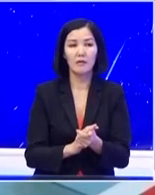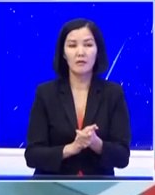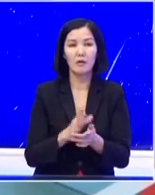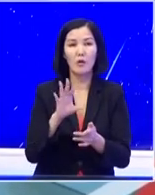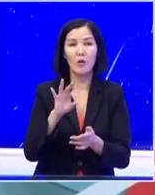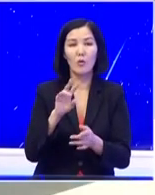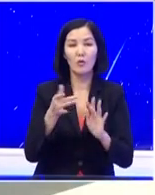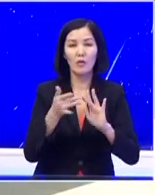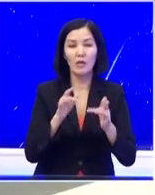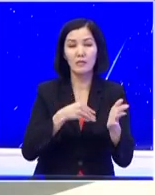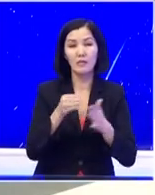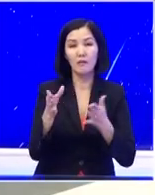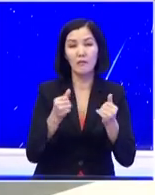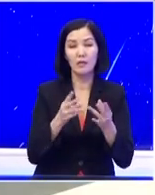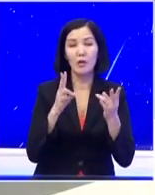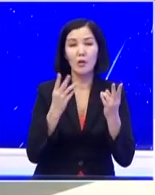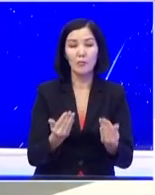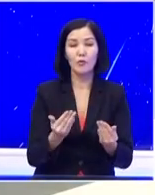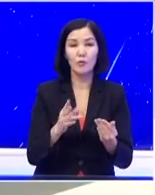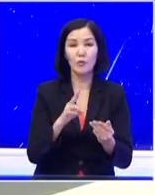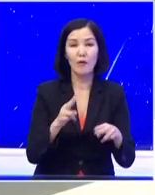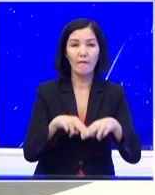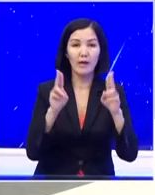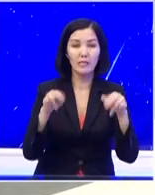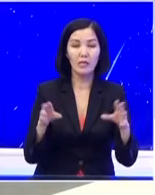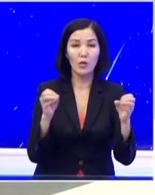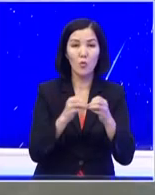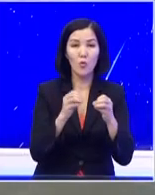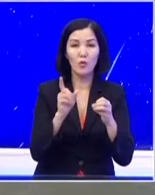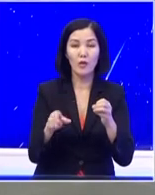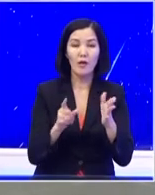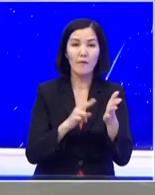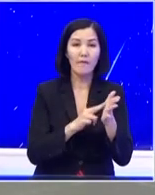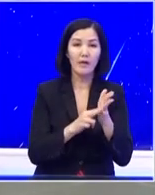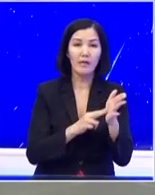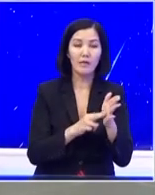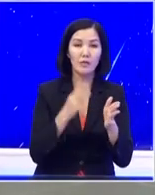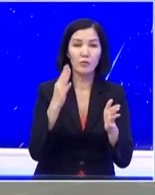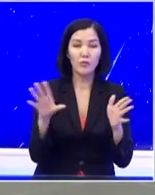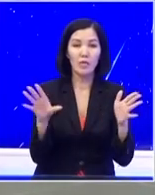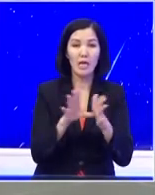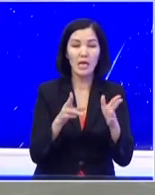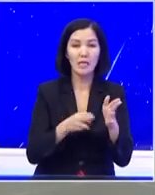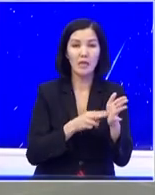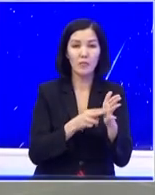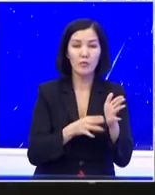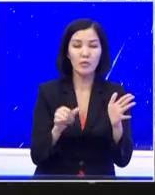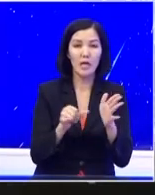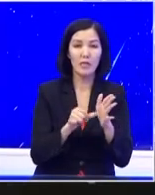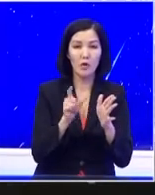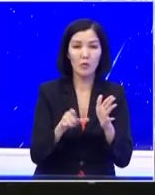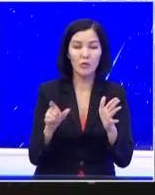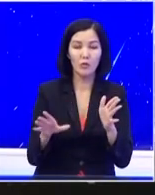Онлайн алды. Бүгін Нұрлы жол теміржол вокзалынан 10 жолаушылар пойызы жүр. Оның 4-еуі электропойыз, 6-ауы жолаушылар